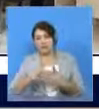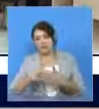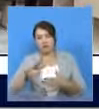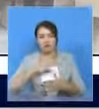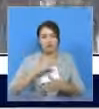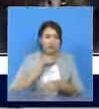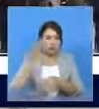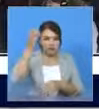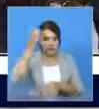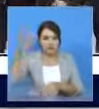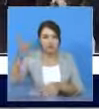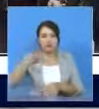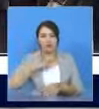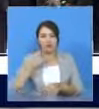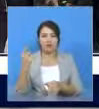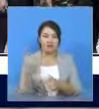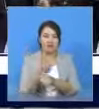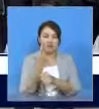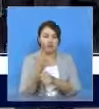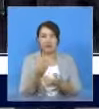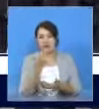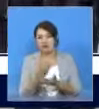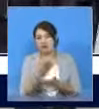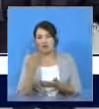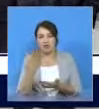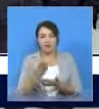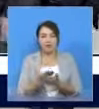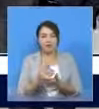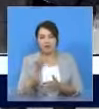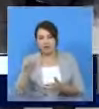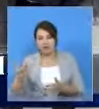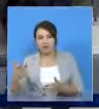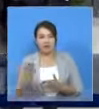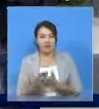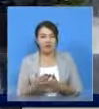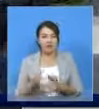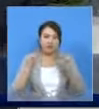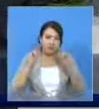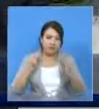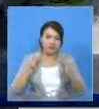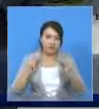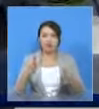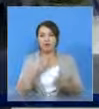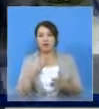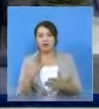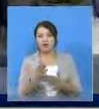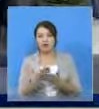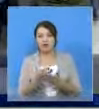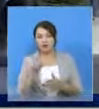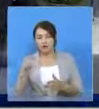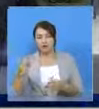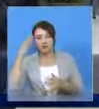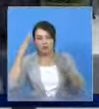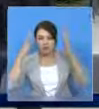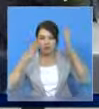oquda jaqsı boldı. En bir asıl kasiyeti ol halkına degen adaldığı. Halkına degen halkının